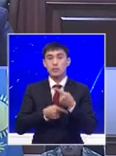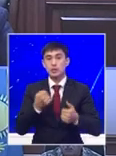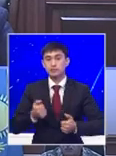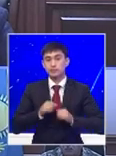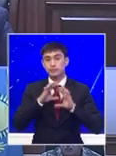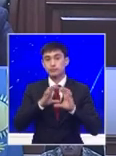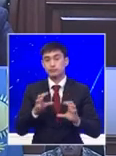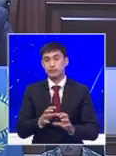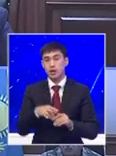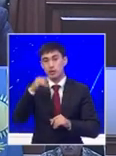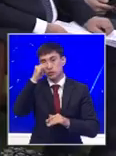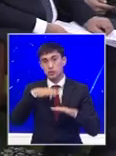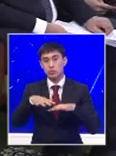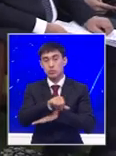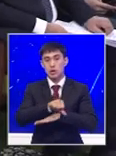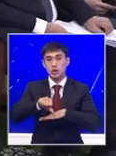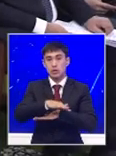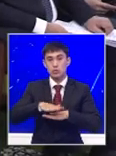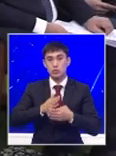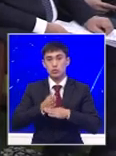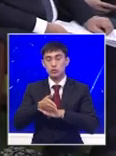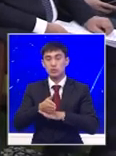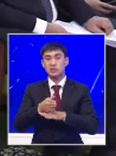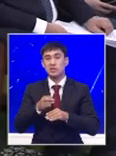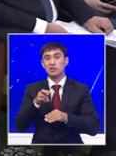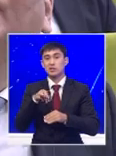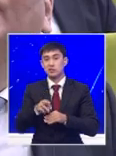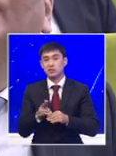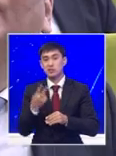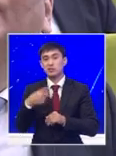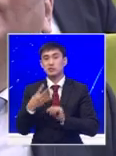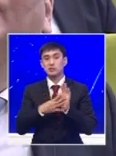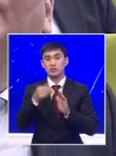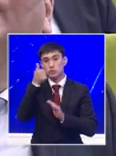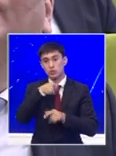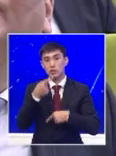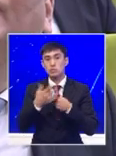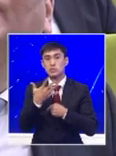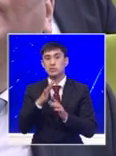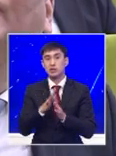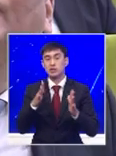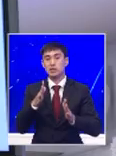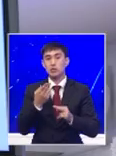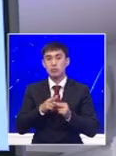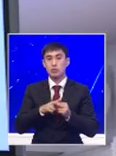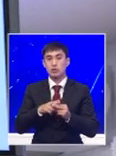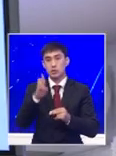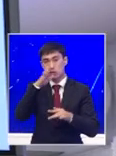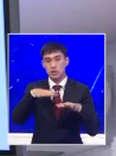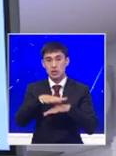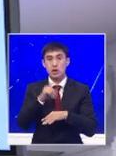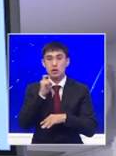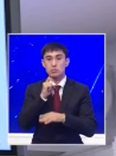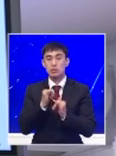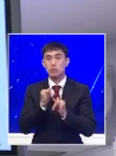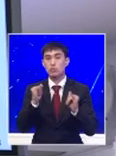сақтай отырып, Қазақстан аумағы арқылы өтетін транзит деңгейі 2029 жылға қарай 5 есеге артады. Бұл ел